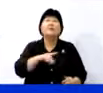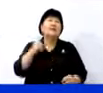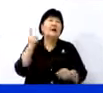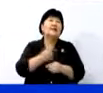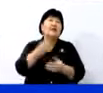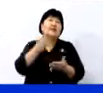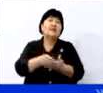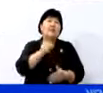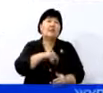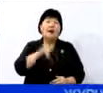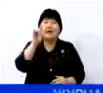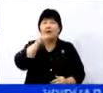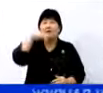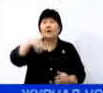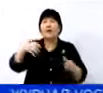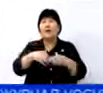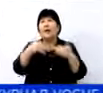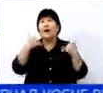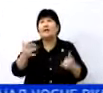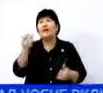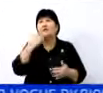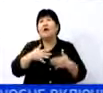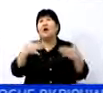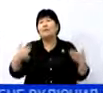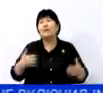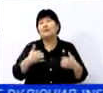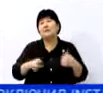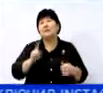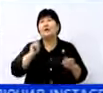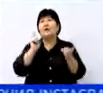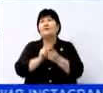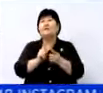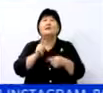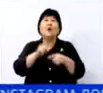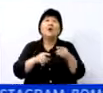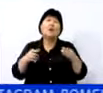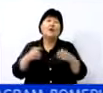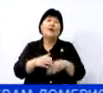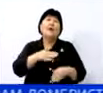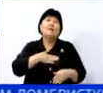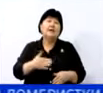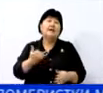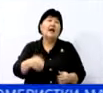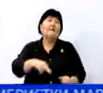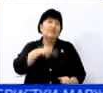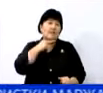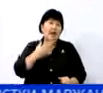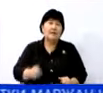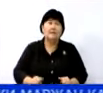ценных работников нефтяной компании. Она всегда с большим нетерпением ждет встречи с родным коллективом. Благодарна за внимание.